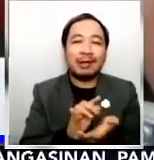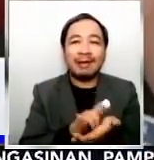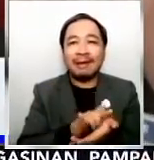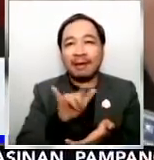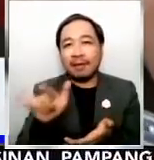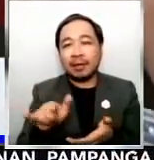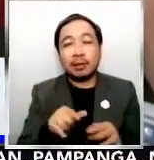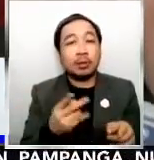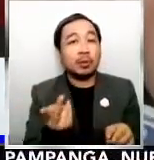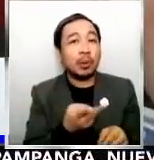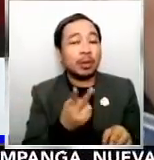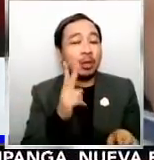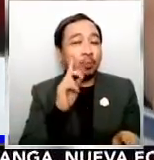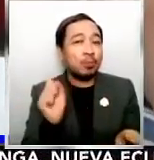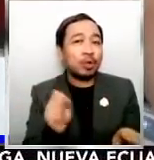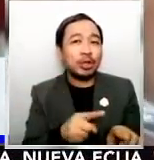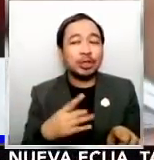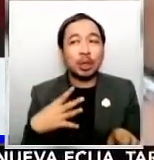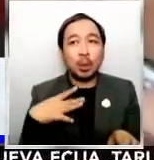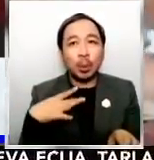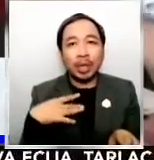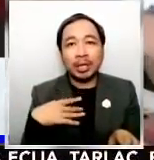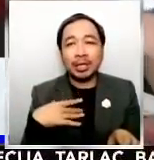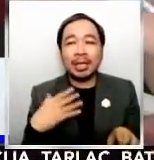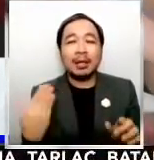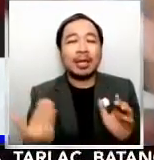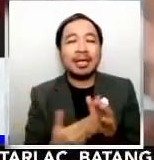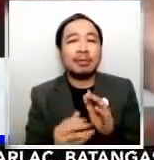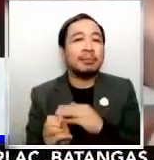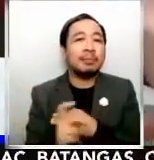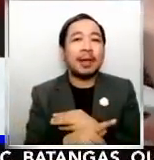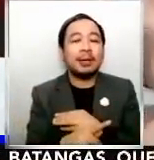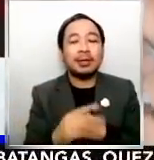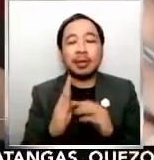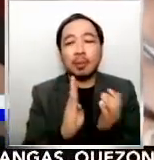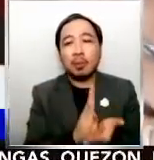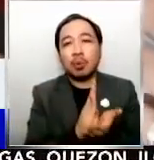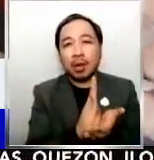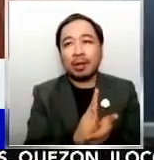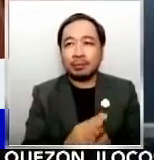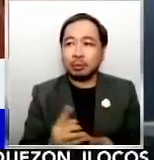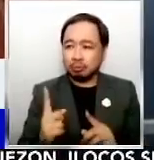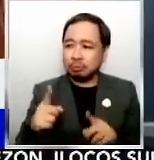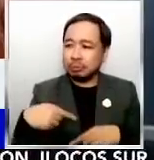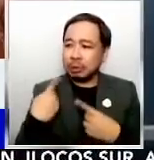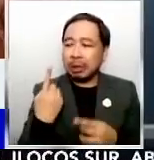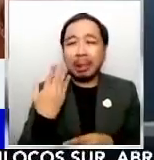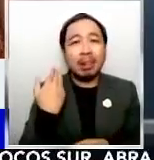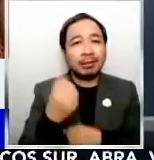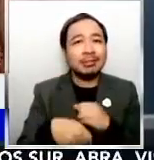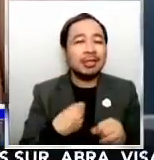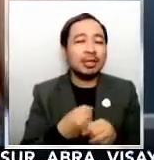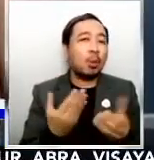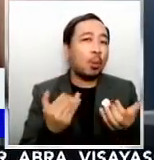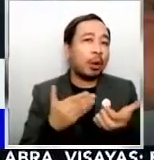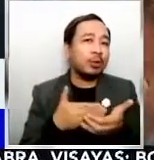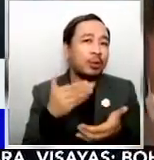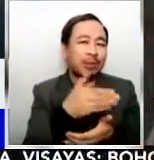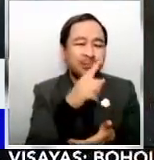ito, inabangan daw na husto ang makabalik ng Boracay. Last year pa talaga, gusto talaga namin mag-travel. Kasi beach na po